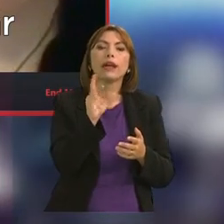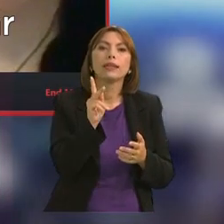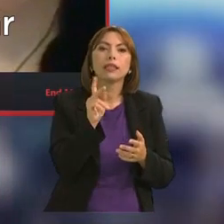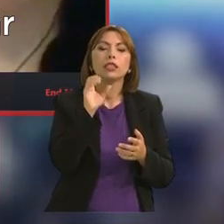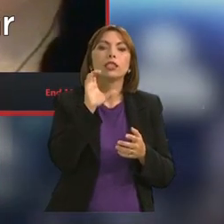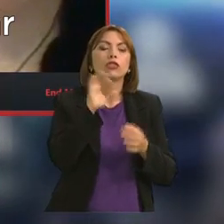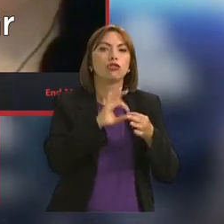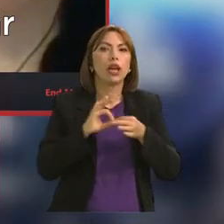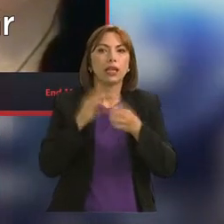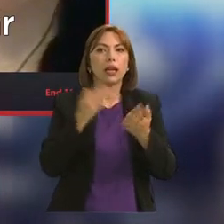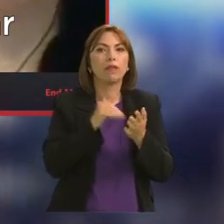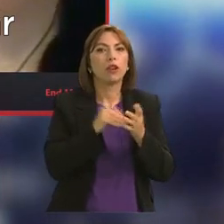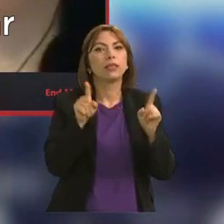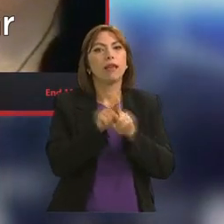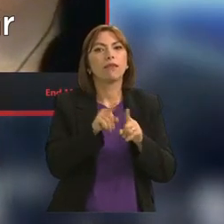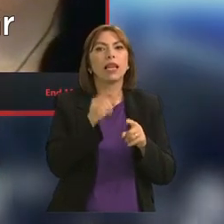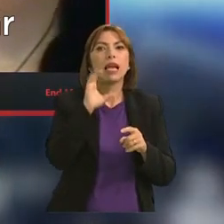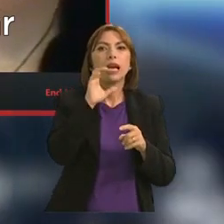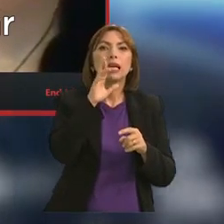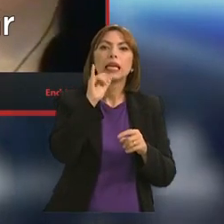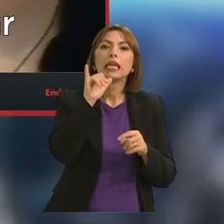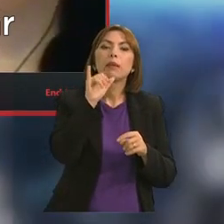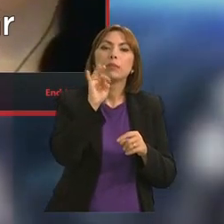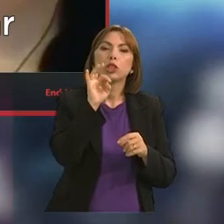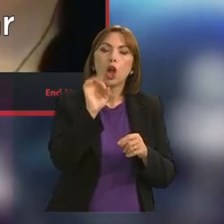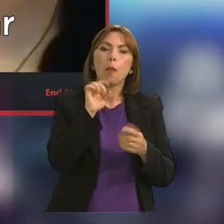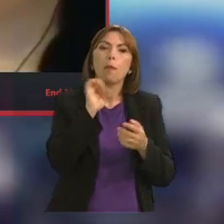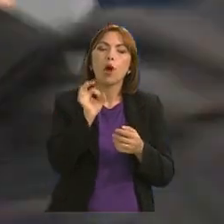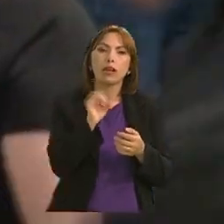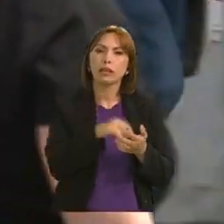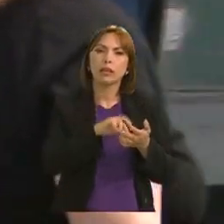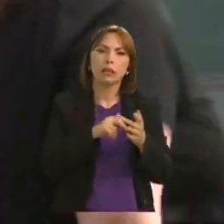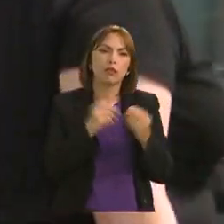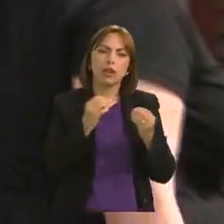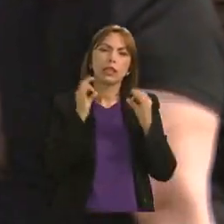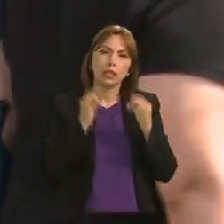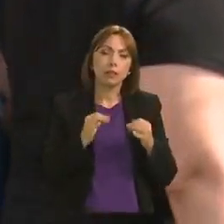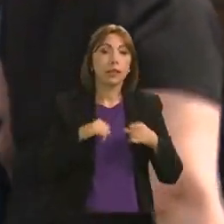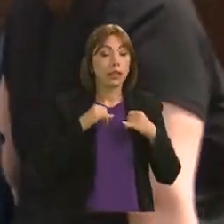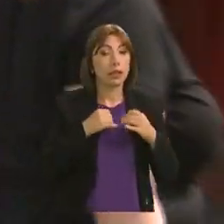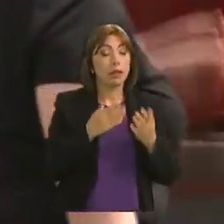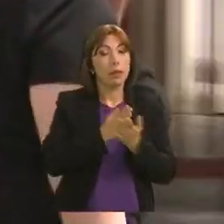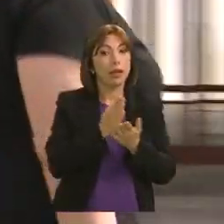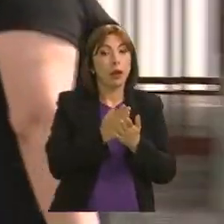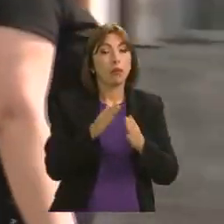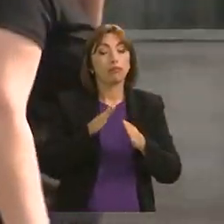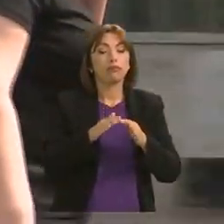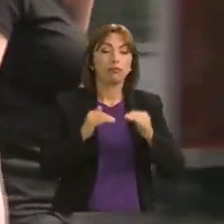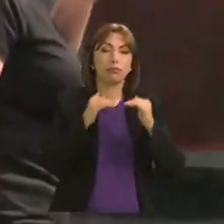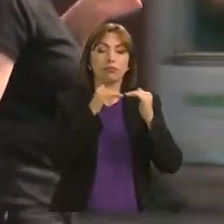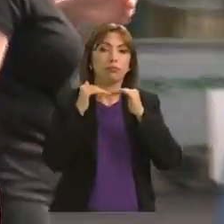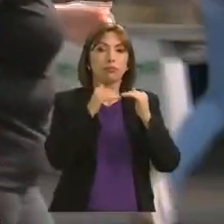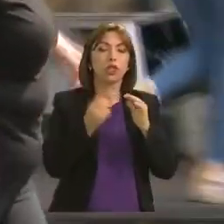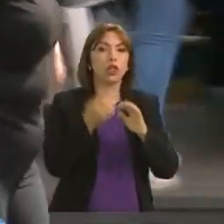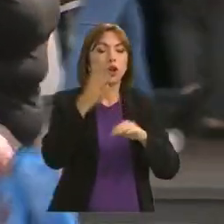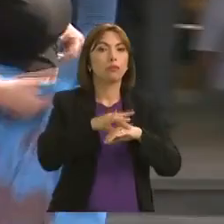la criptomonede, este într-adevăr o tehnologie foarte sigură. Tinerii, mereu în pas cu noile tendințe în IT, sunt